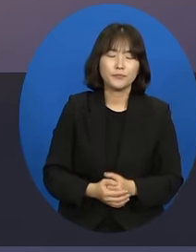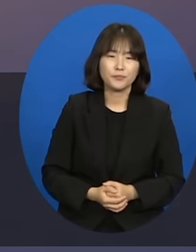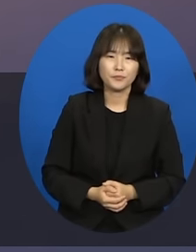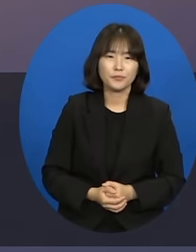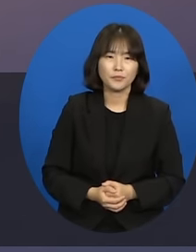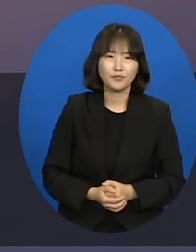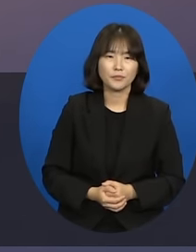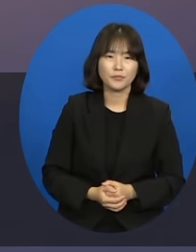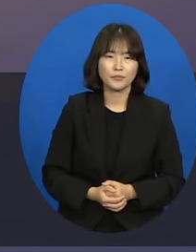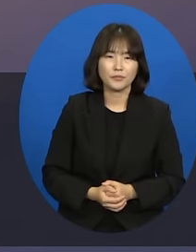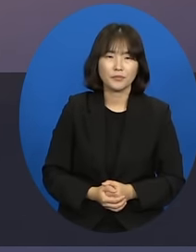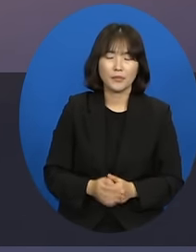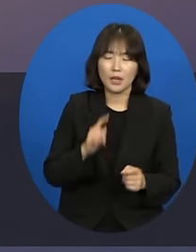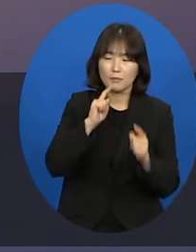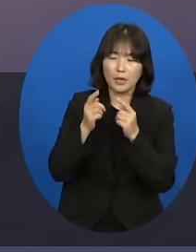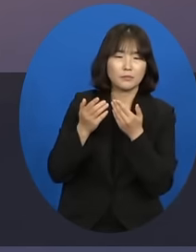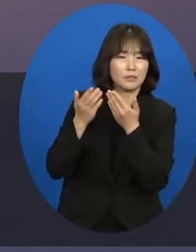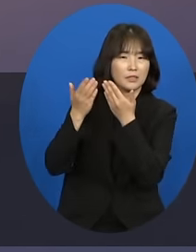아뢰라.